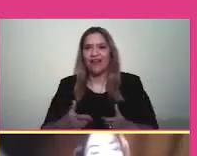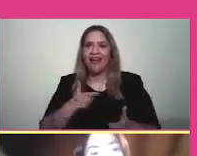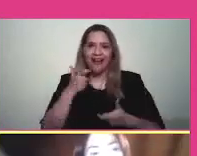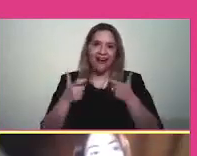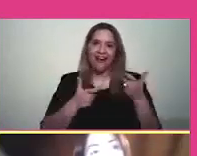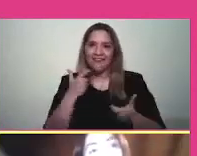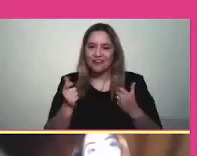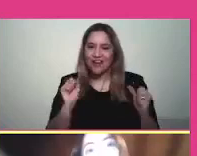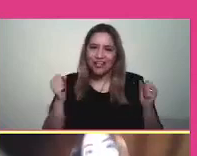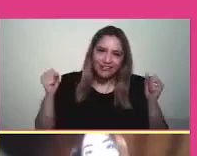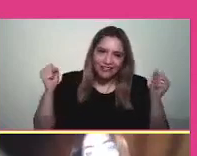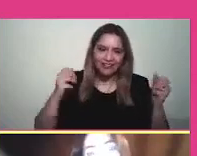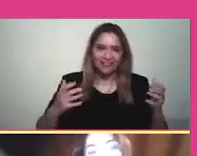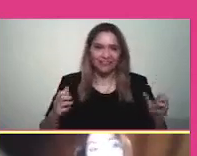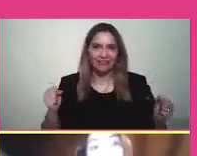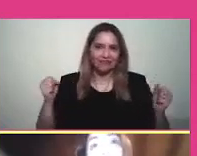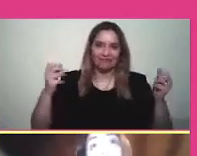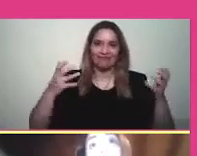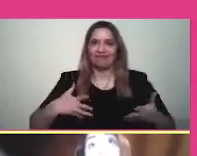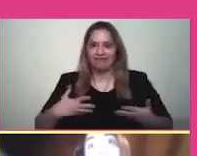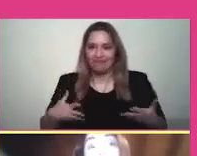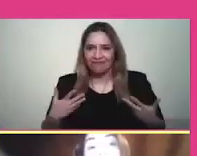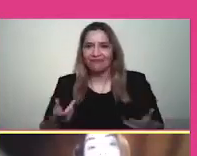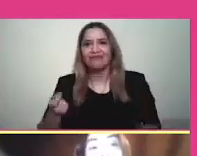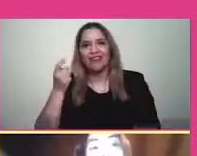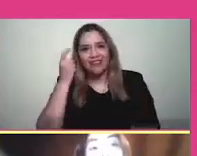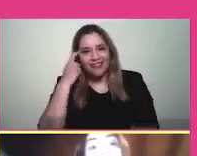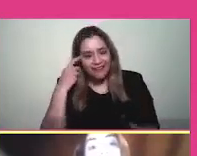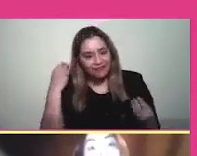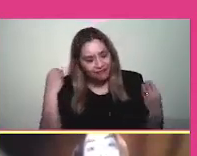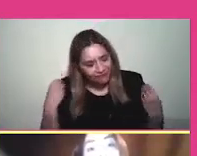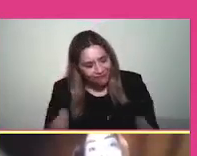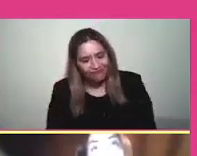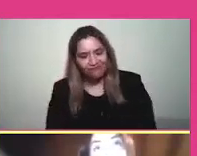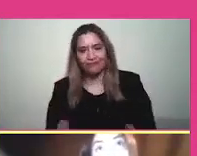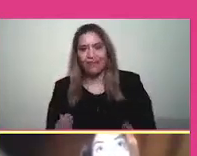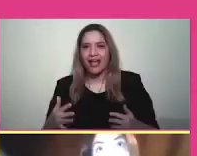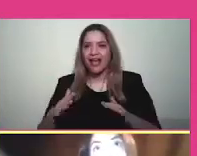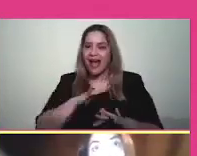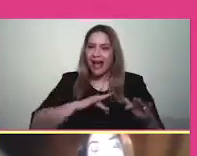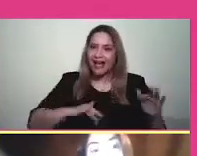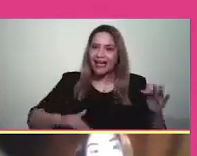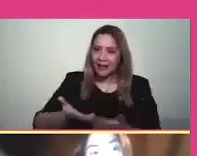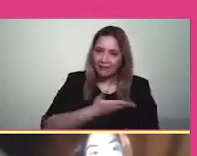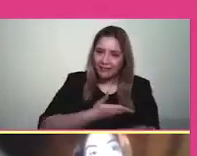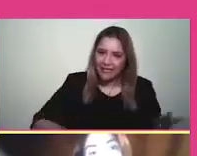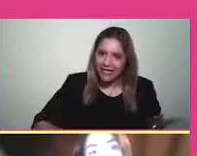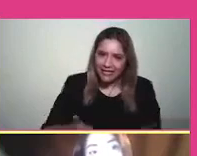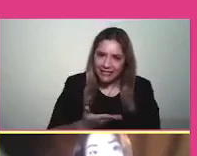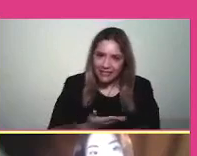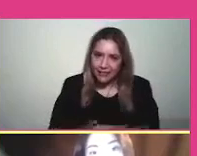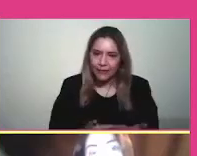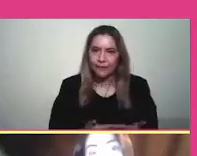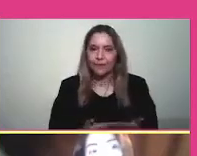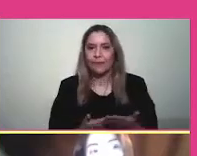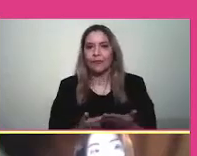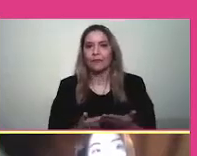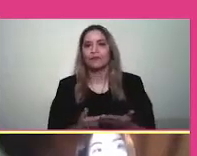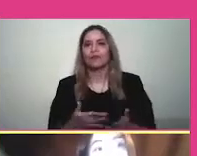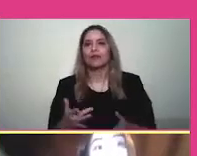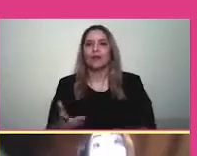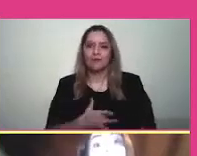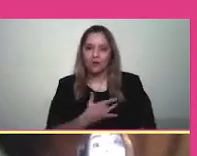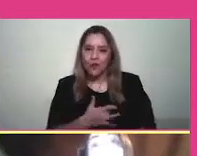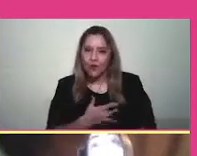και η ζωηράδα τους, αποδεικνύουν το πόσο καλό κάνει και στην αλληλεπίδρασή τους με τα υπόλοιπα μέλη της